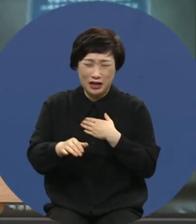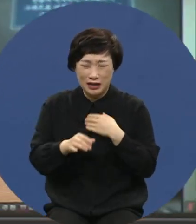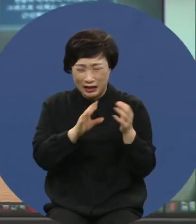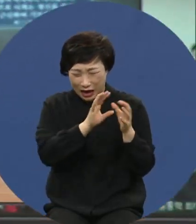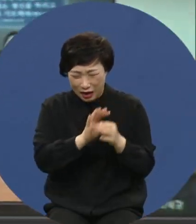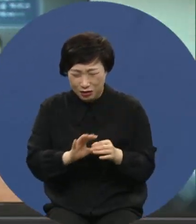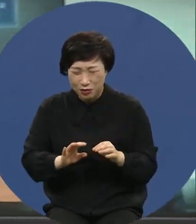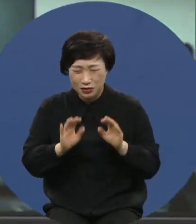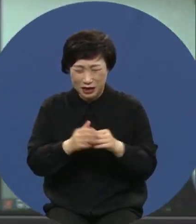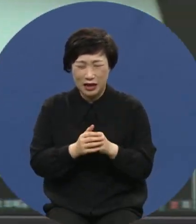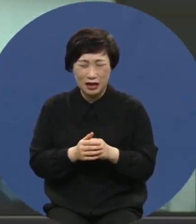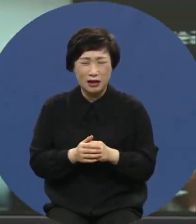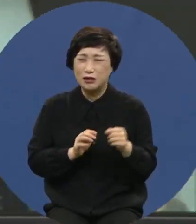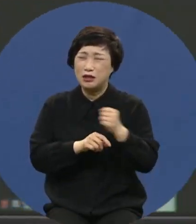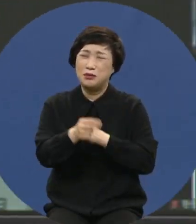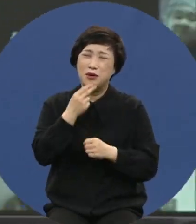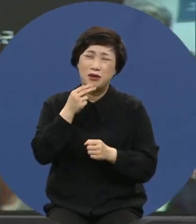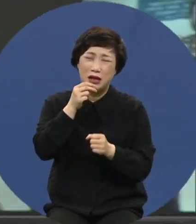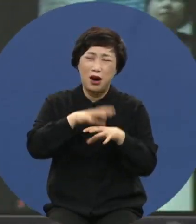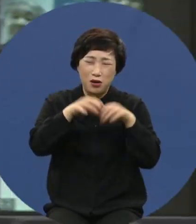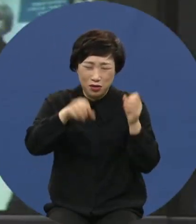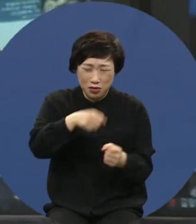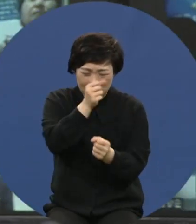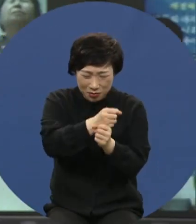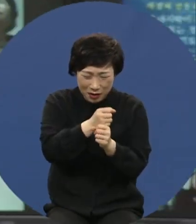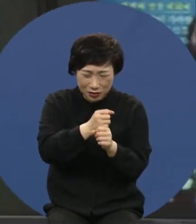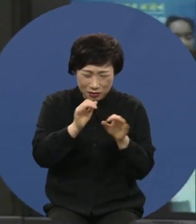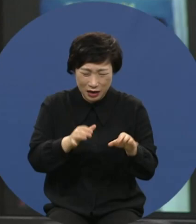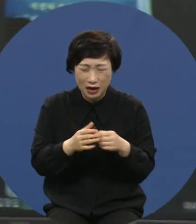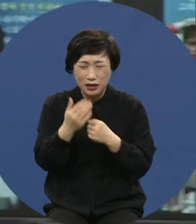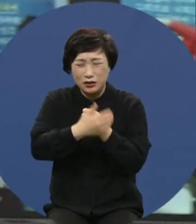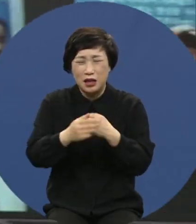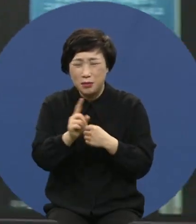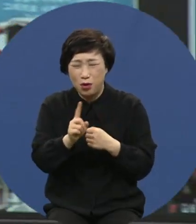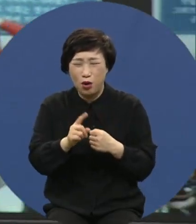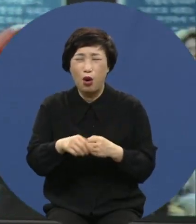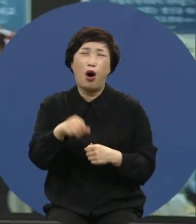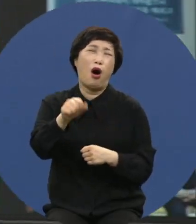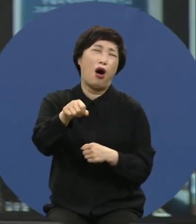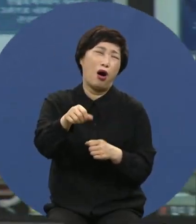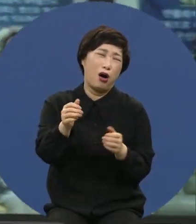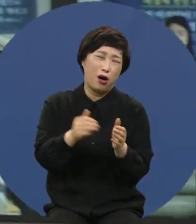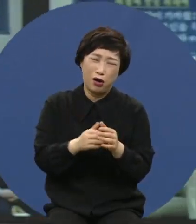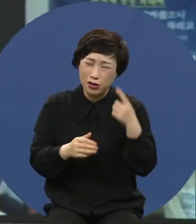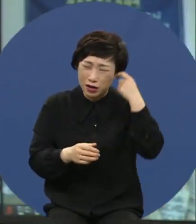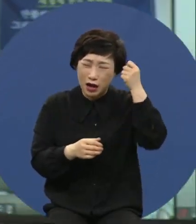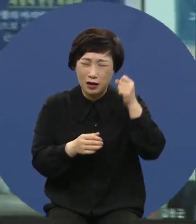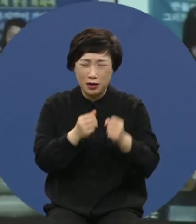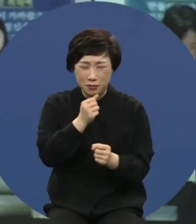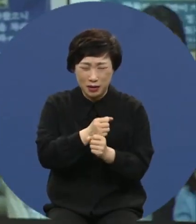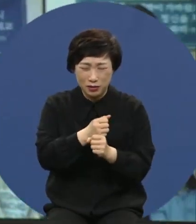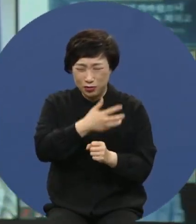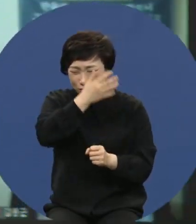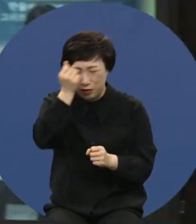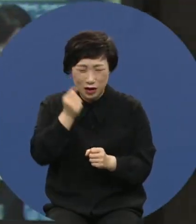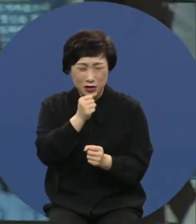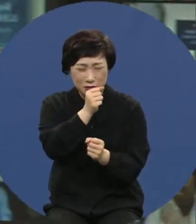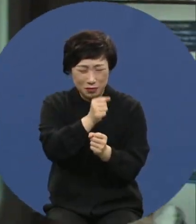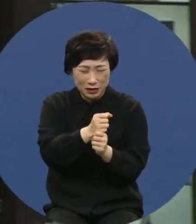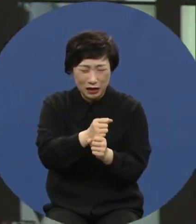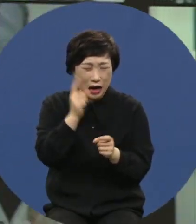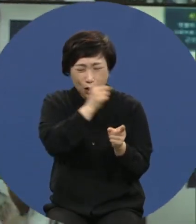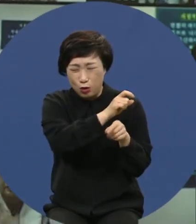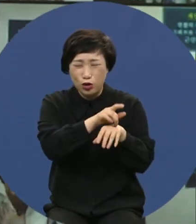끝없이 우리에게 의미 없이 만들어 놓고 그저 은혜라는 것은 그런가 보다라고 생각하며 무관심하게 만들게